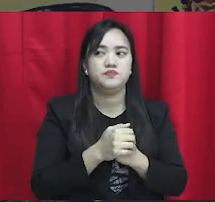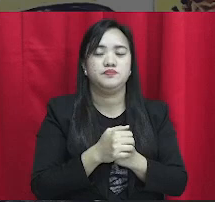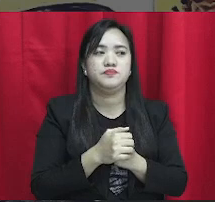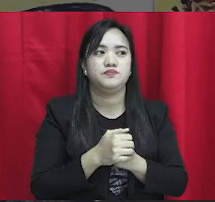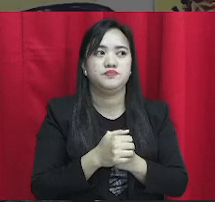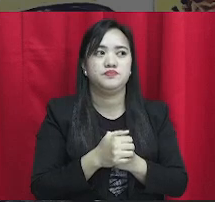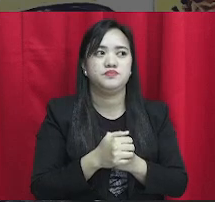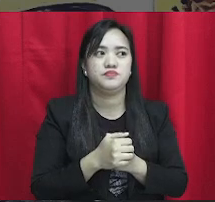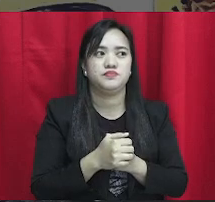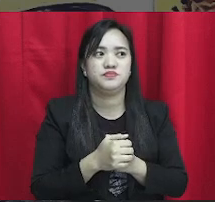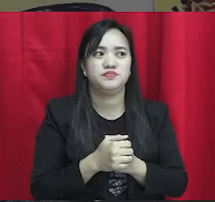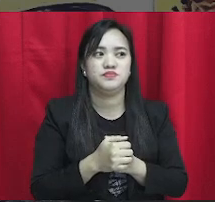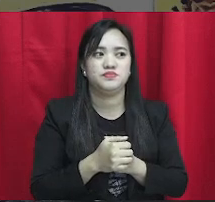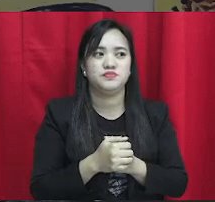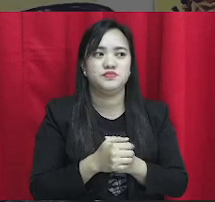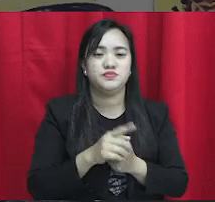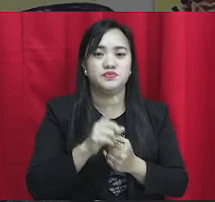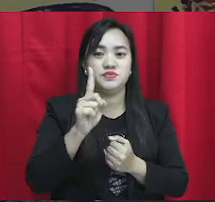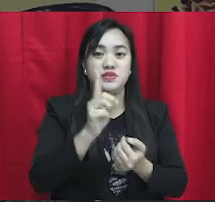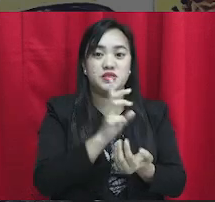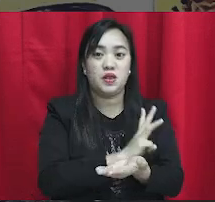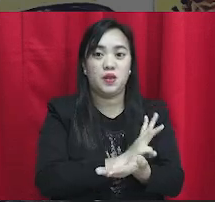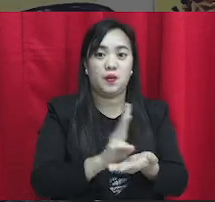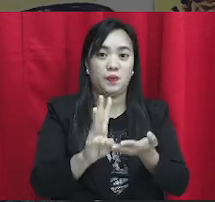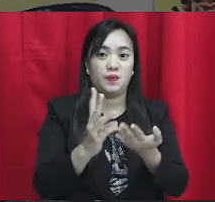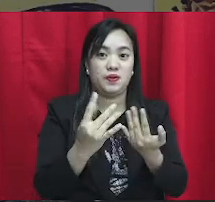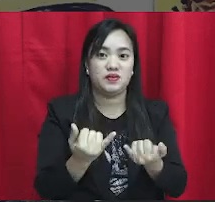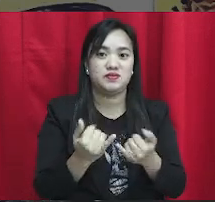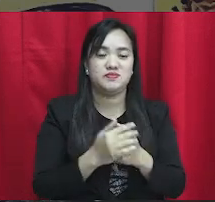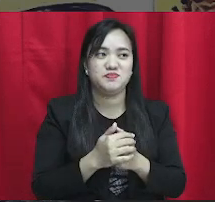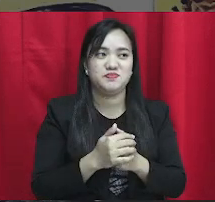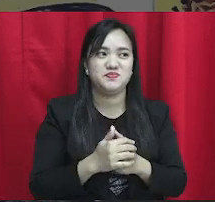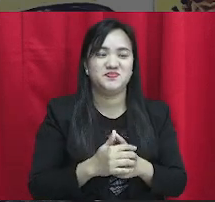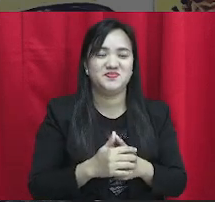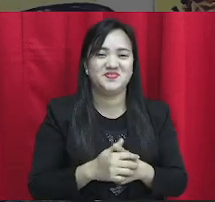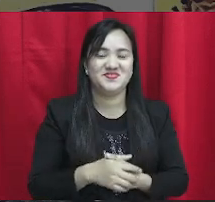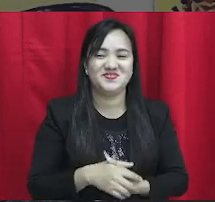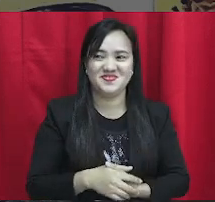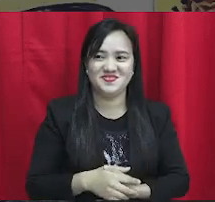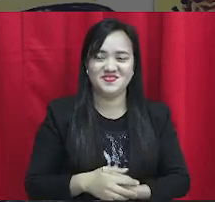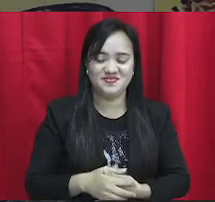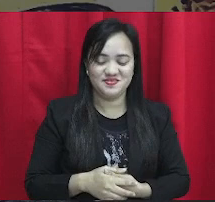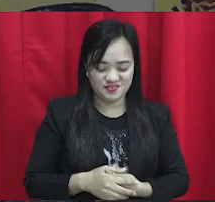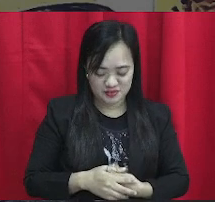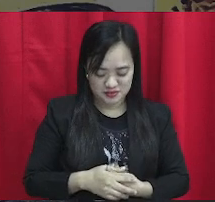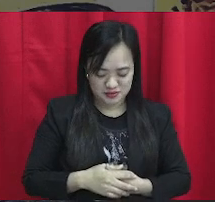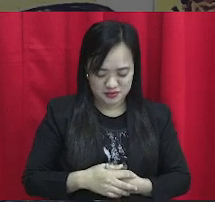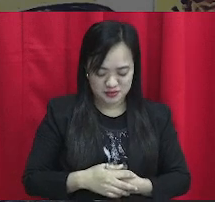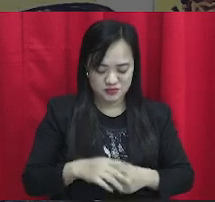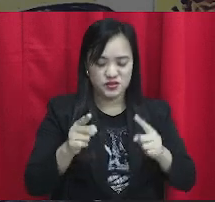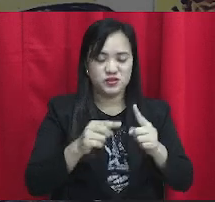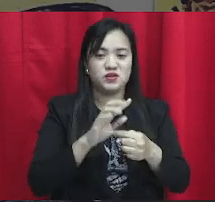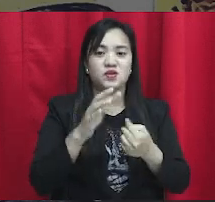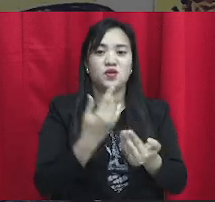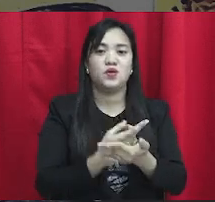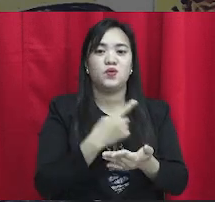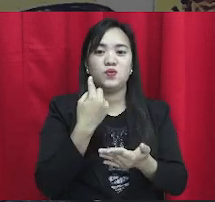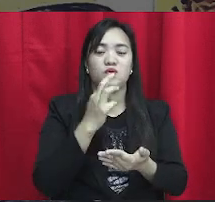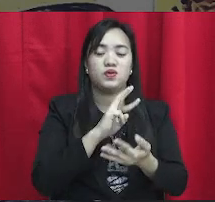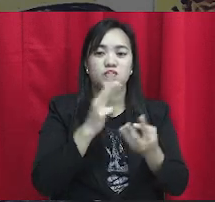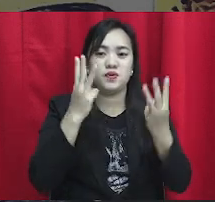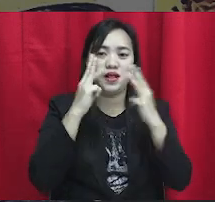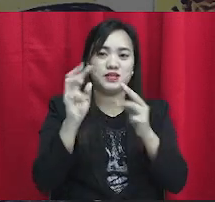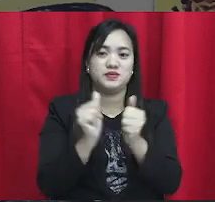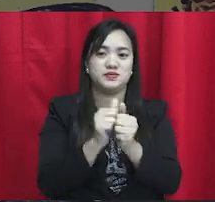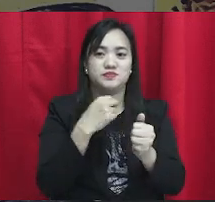Opo, once a week. Magandang tibir, ha? Makinig tayo sa experiensyado, mga kapatid. Sa lahat na nanonood po sa atin dyan, makinig po kayo